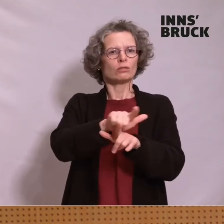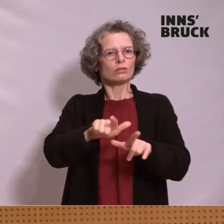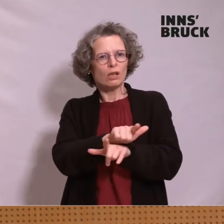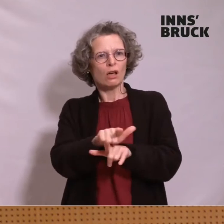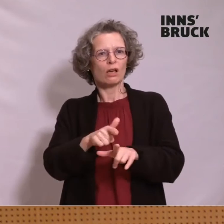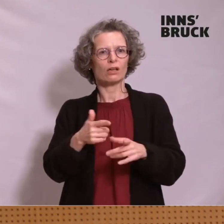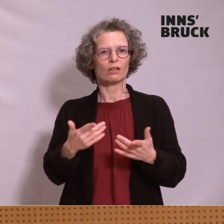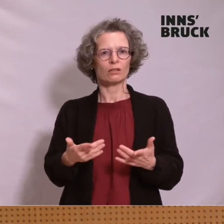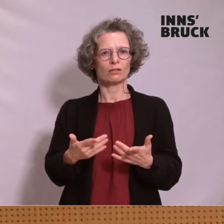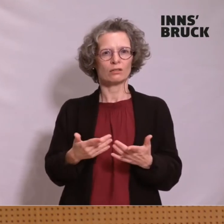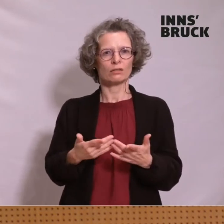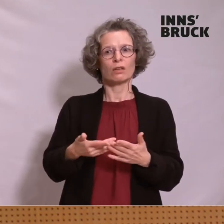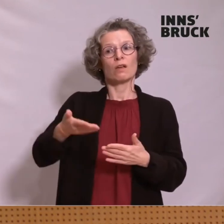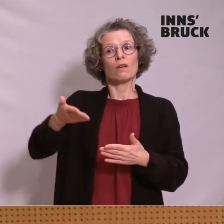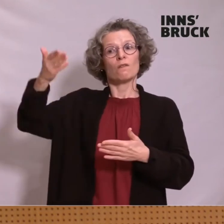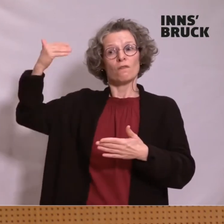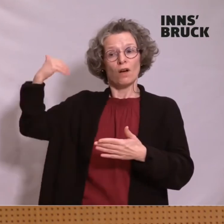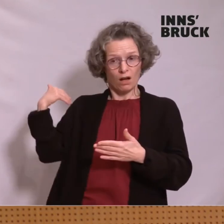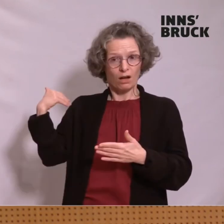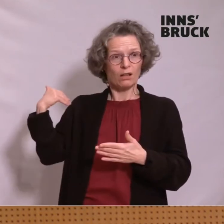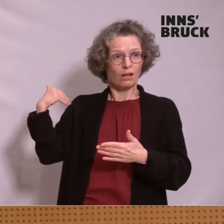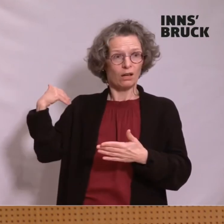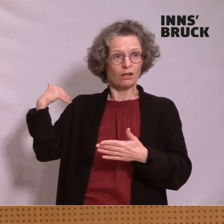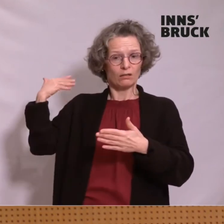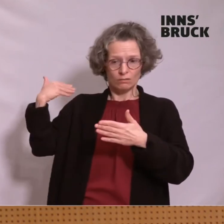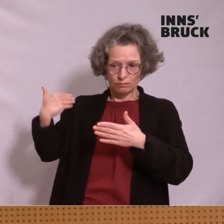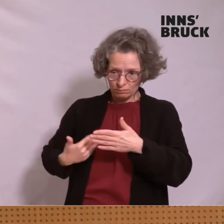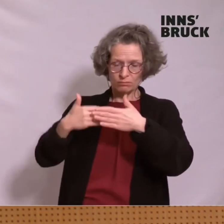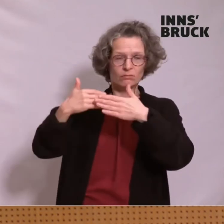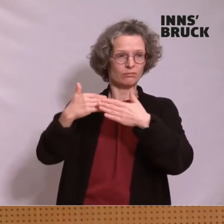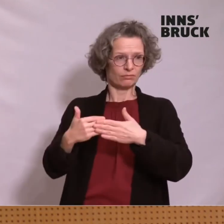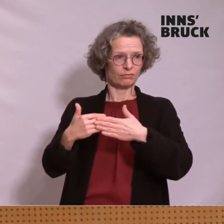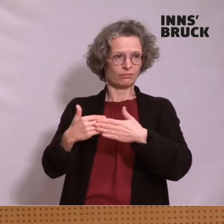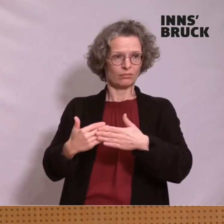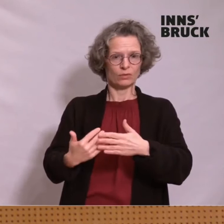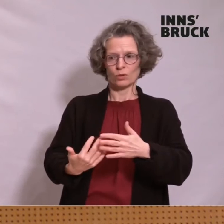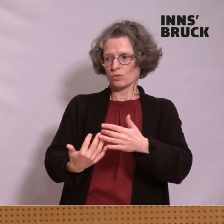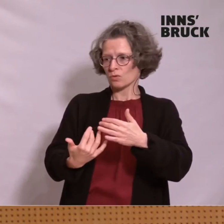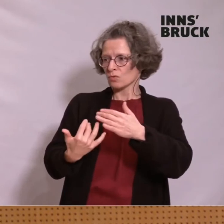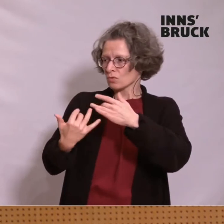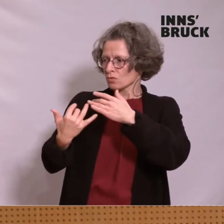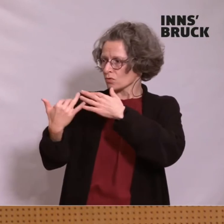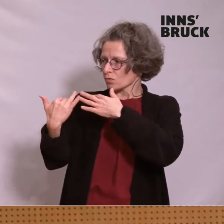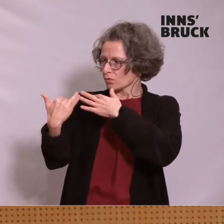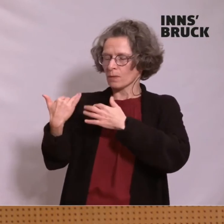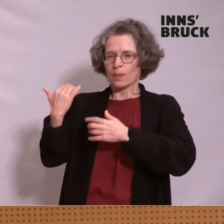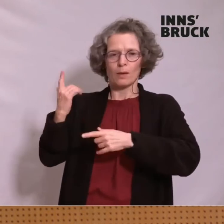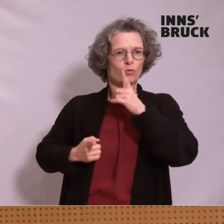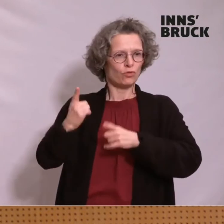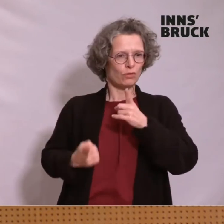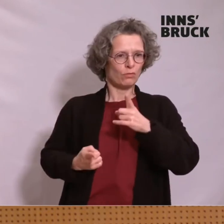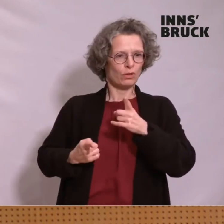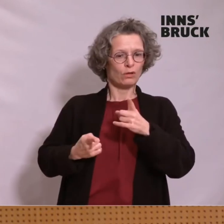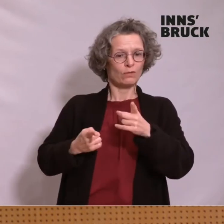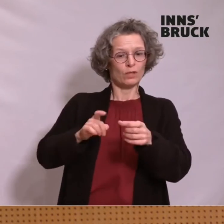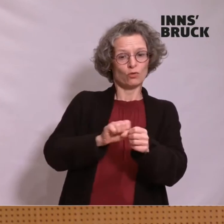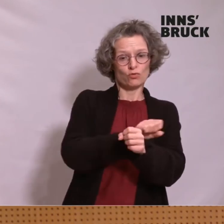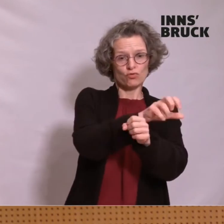Man hat Vergangenheit ab diesem Zeitpunkt rückwirkend festgesetzt. Corona und davor.